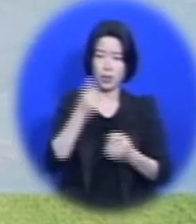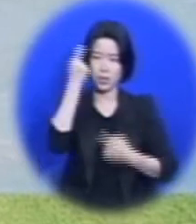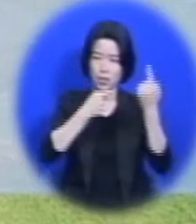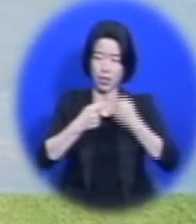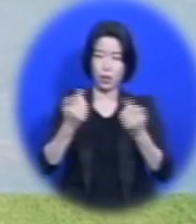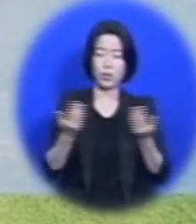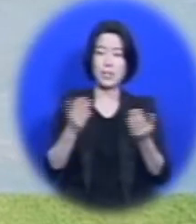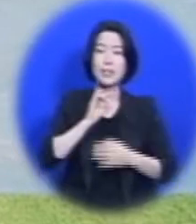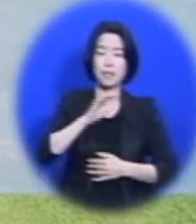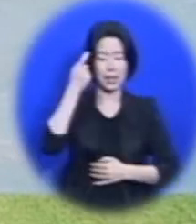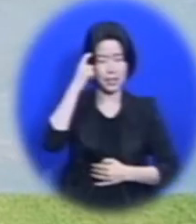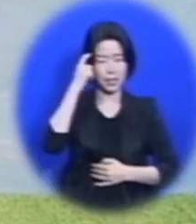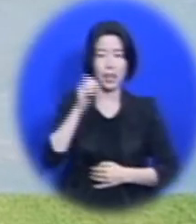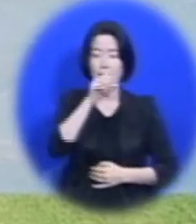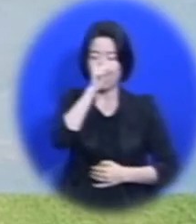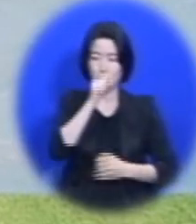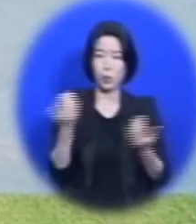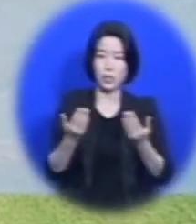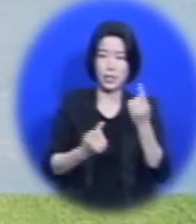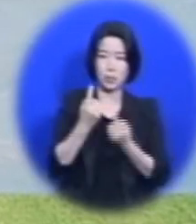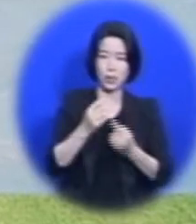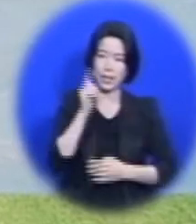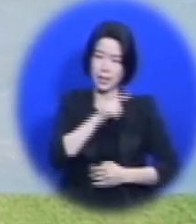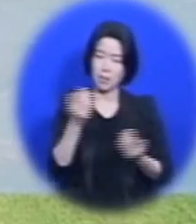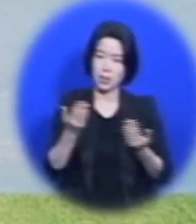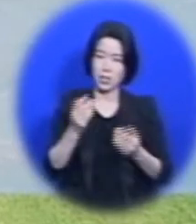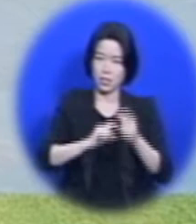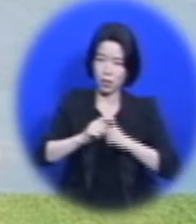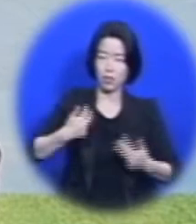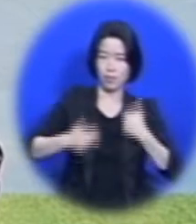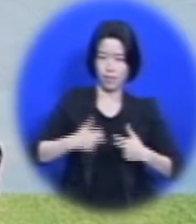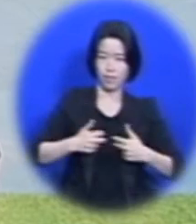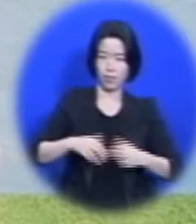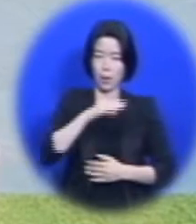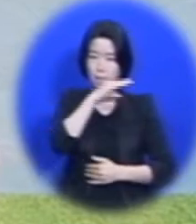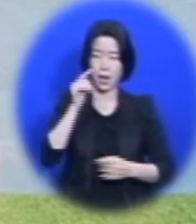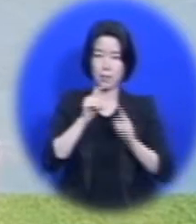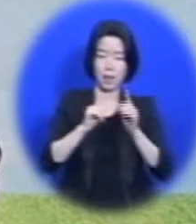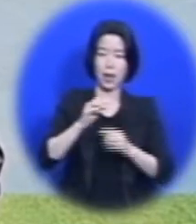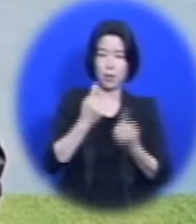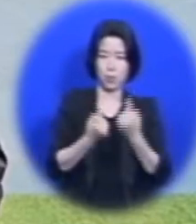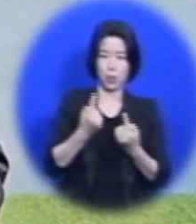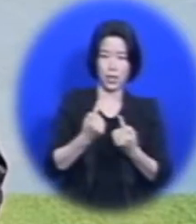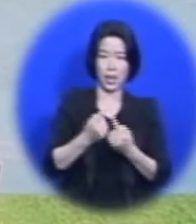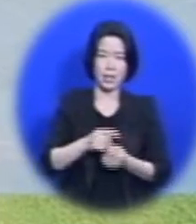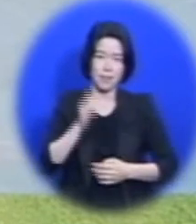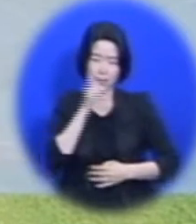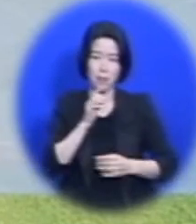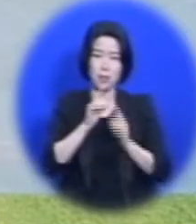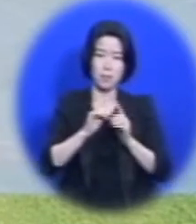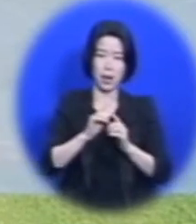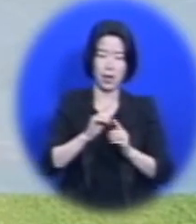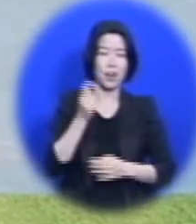일만 꾸미며 착한 일보다 악한 일을 더 즐기고 옳은 말보다 거짓말을 더 사랑하는 자, 간사한